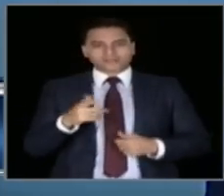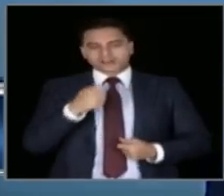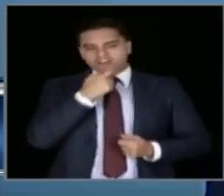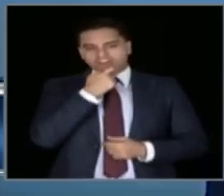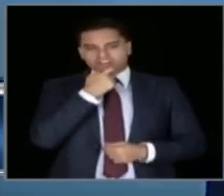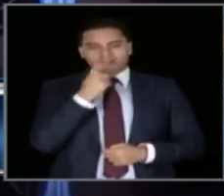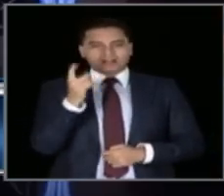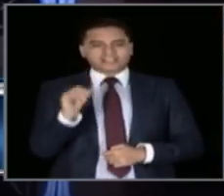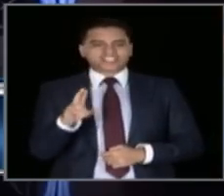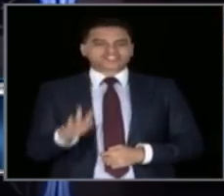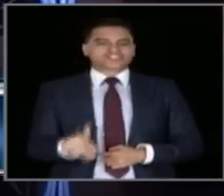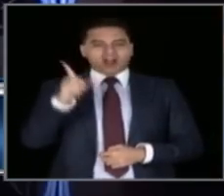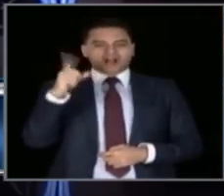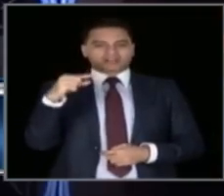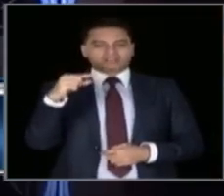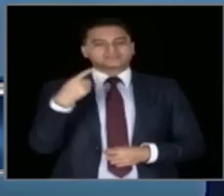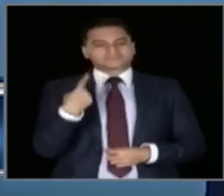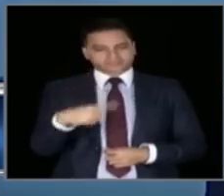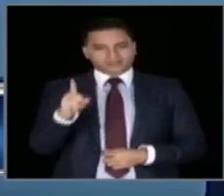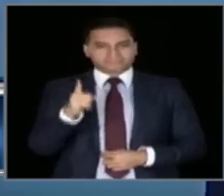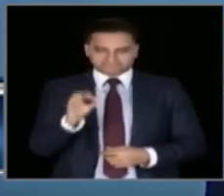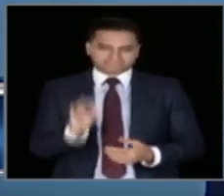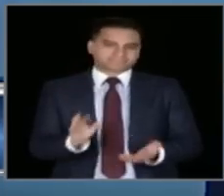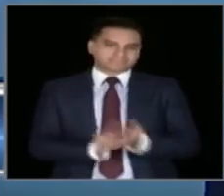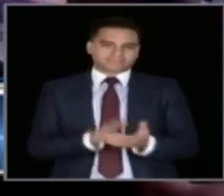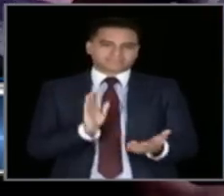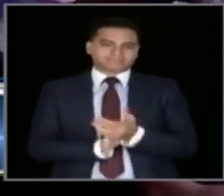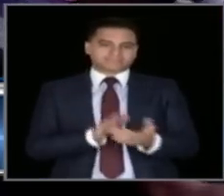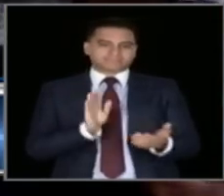إنجلترا. إنجلترا، برافو عليكي. الهدف الأول.